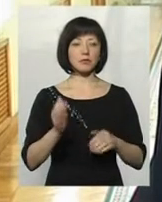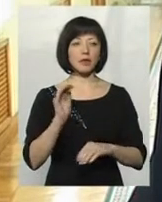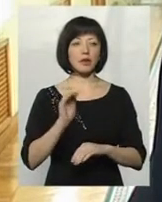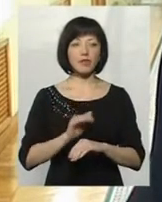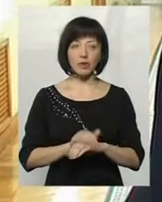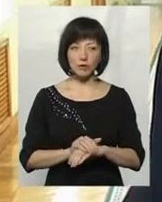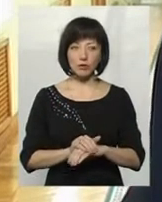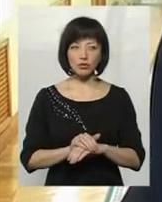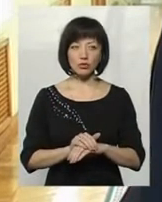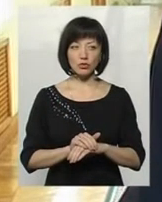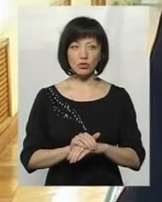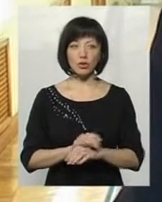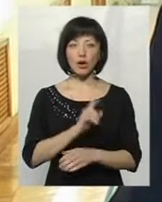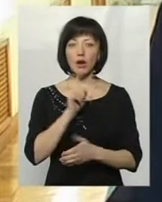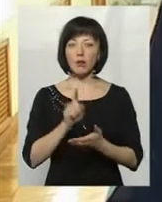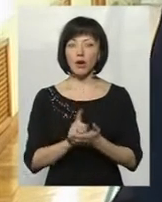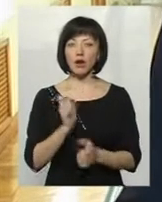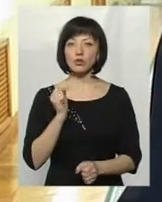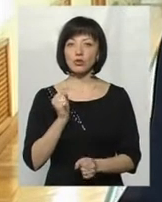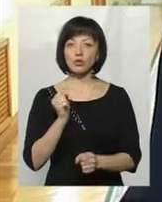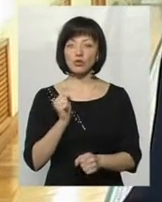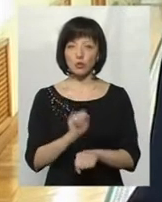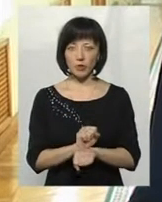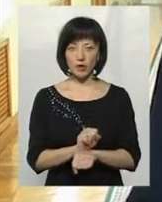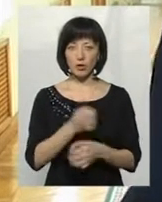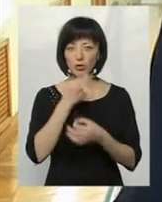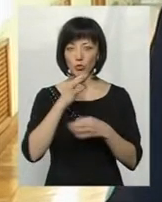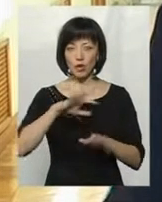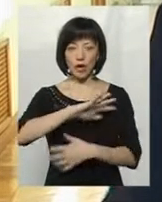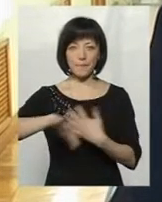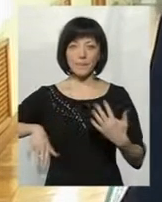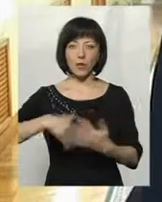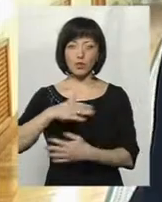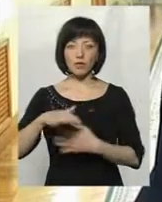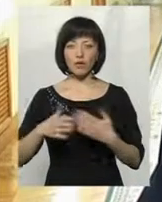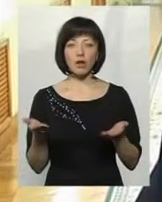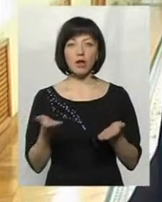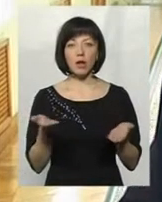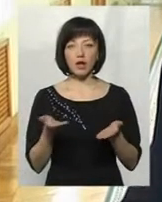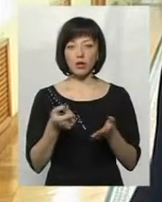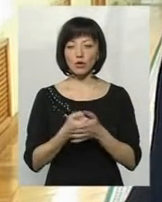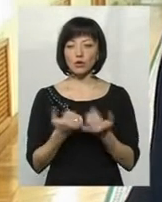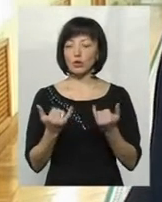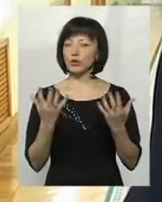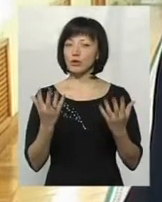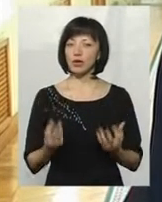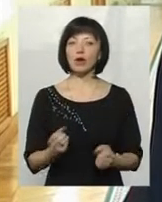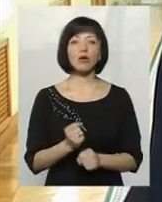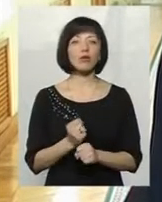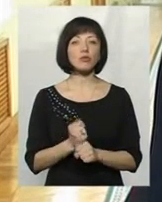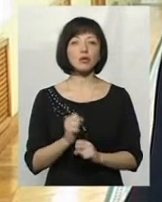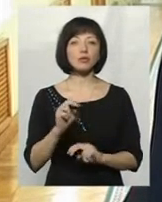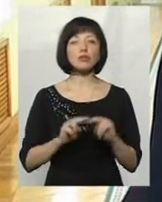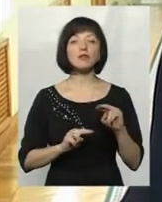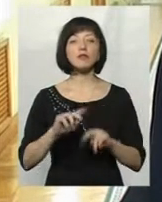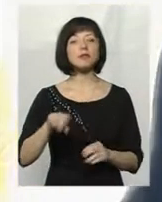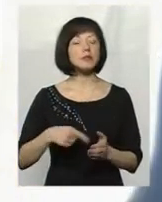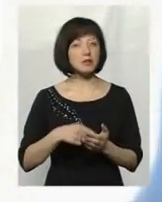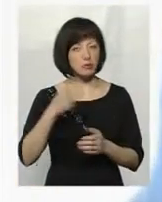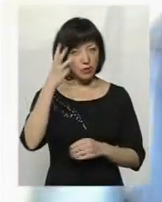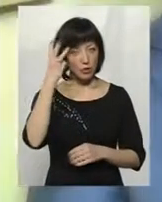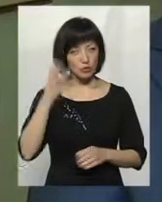фактично має зупинити будь-який произвол, який до сьогоднішнього моменту робиться з будівництвом в місті